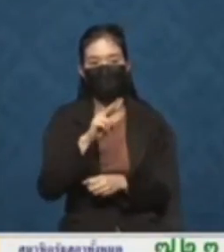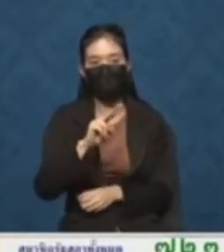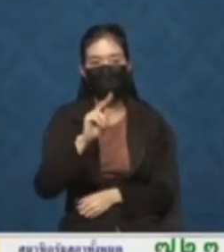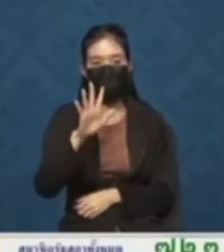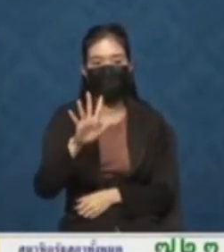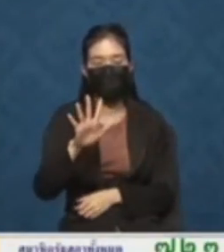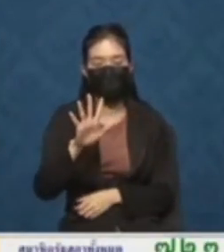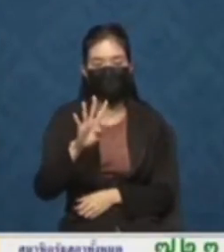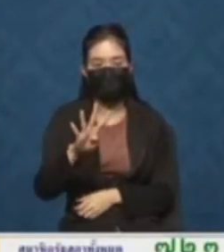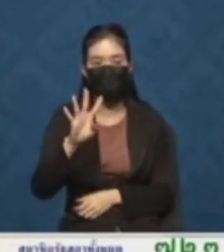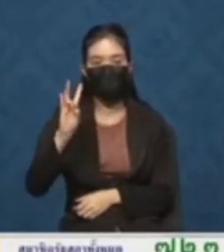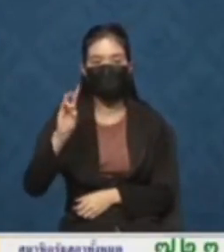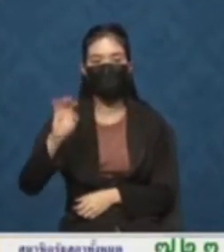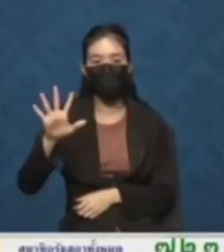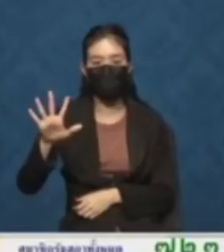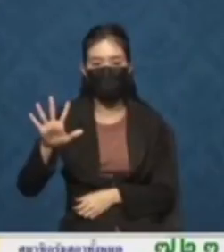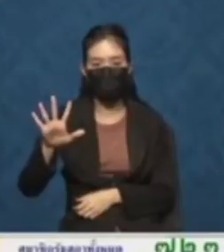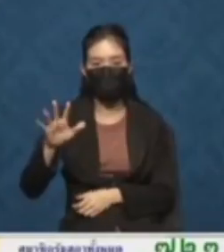แล้วก็ปี